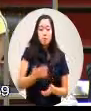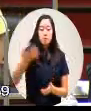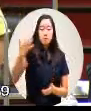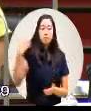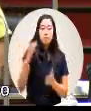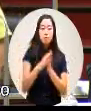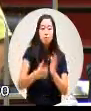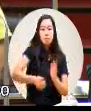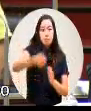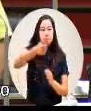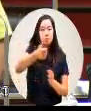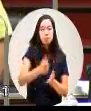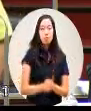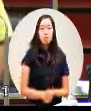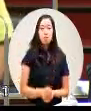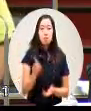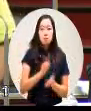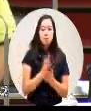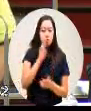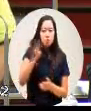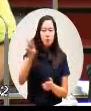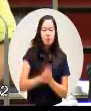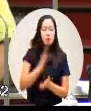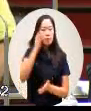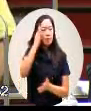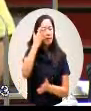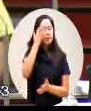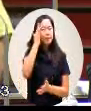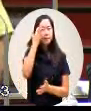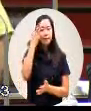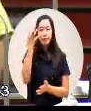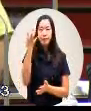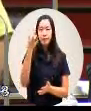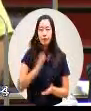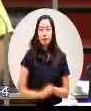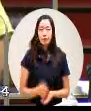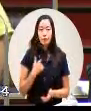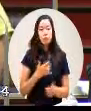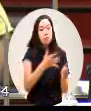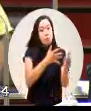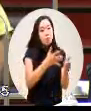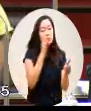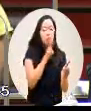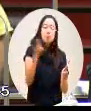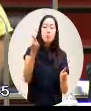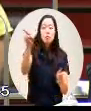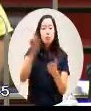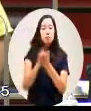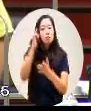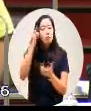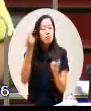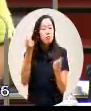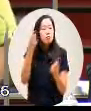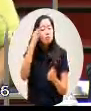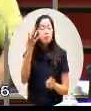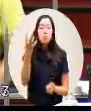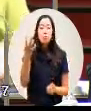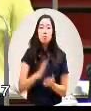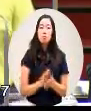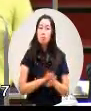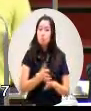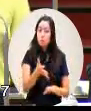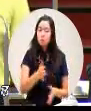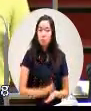长，看到他。都会头痛，好啊！我要问你，你看到他会不会头痛？请答我。 来，请答我